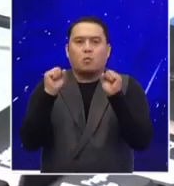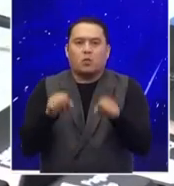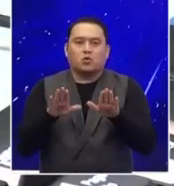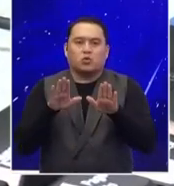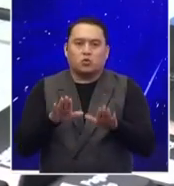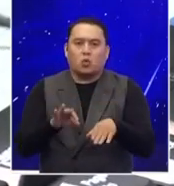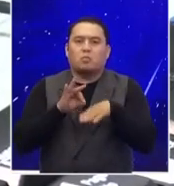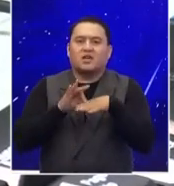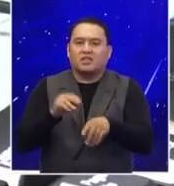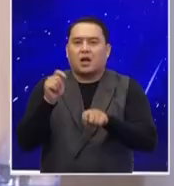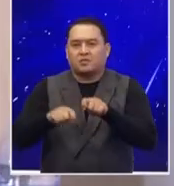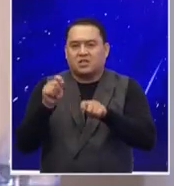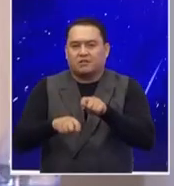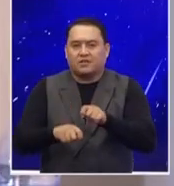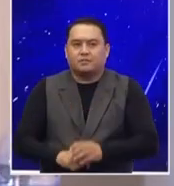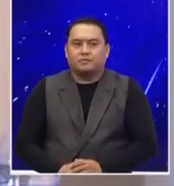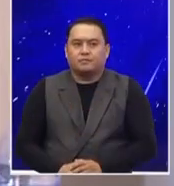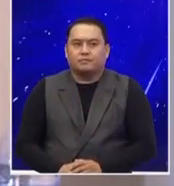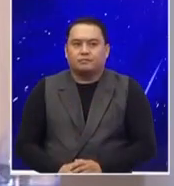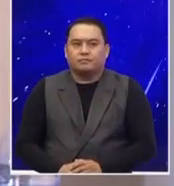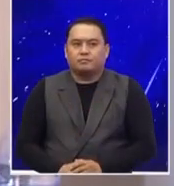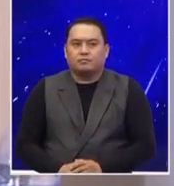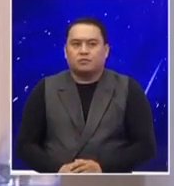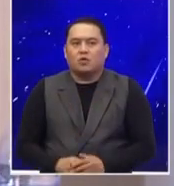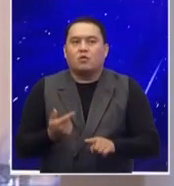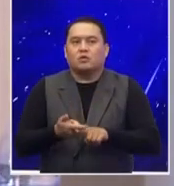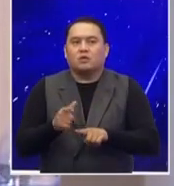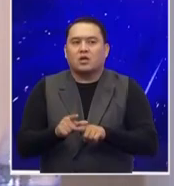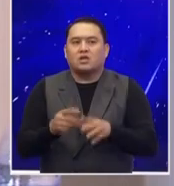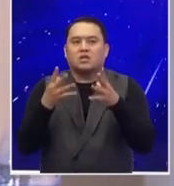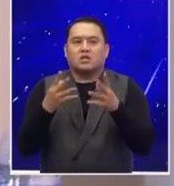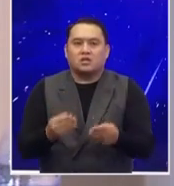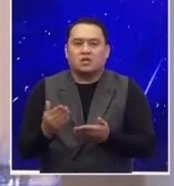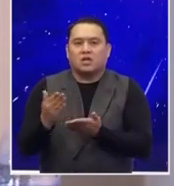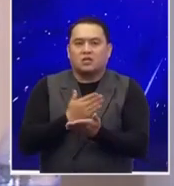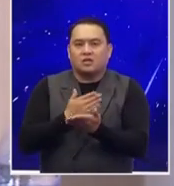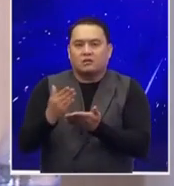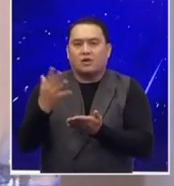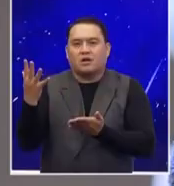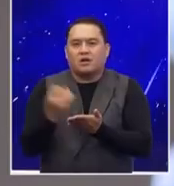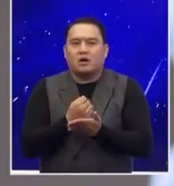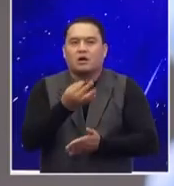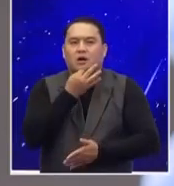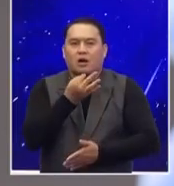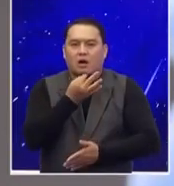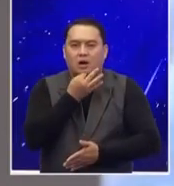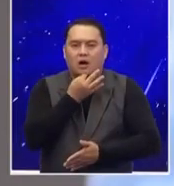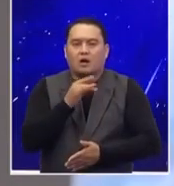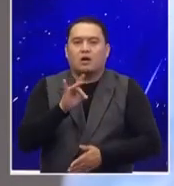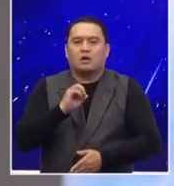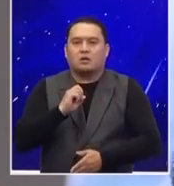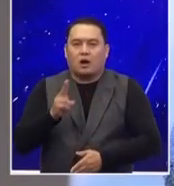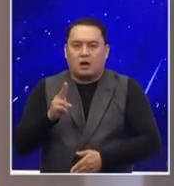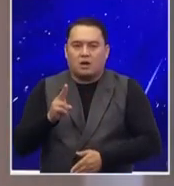только пройдя обследование. На именно вот таких днях открытых дверях и на скринингах выявляются ранние раки